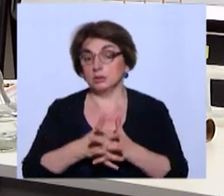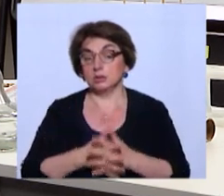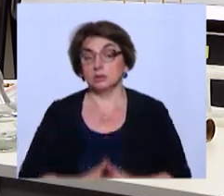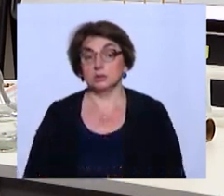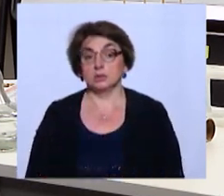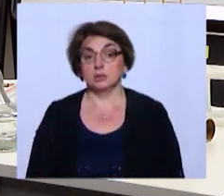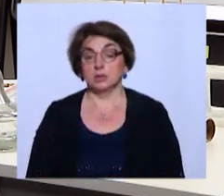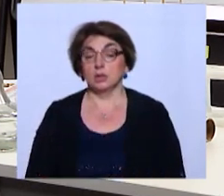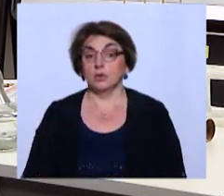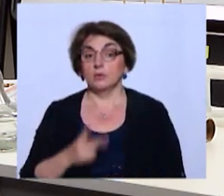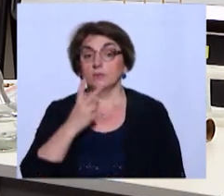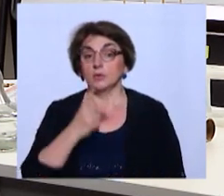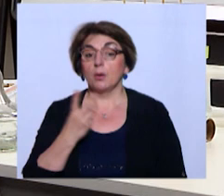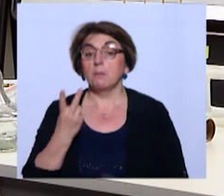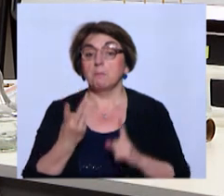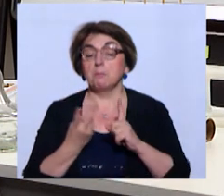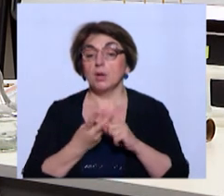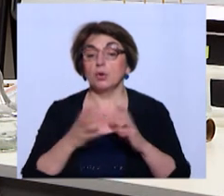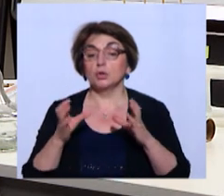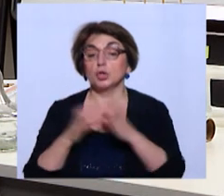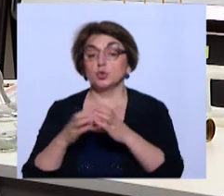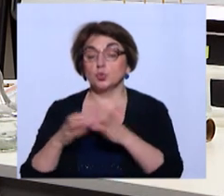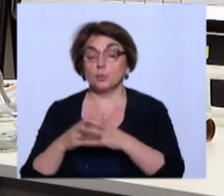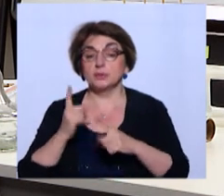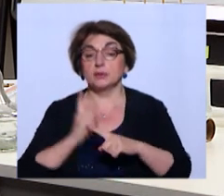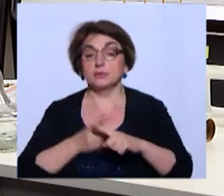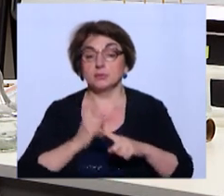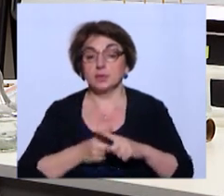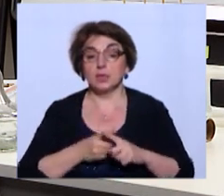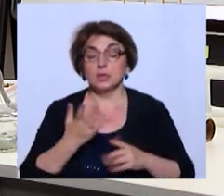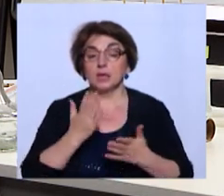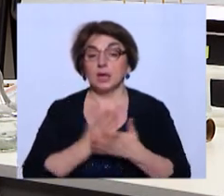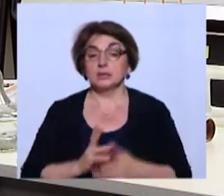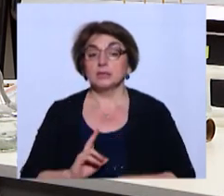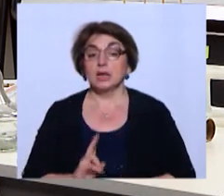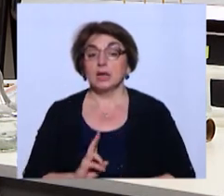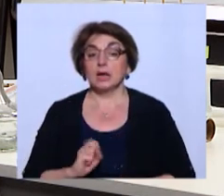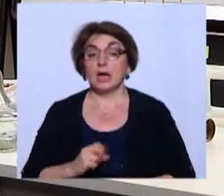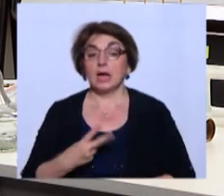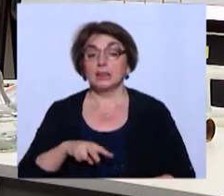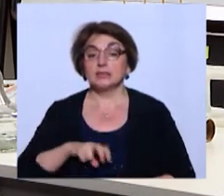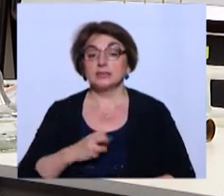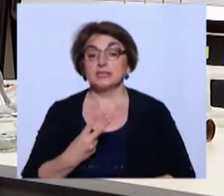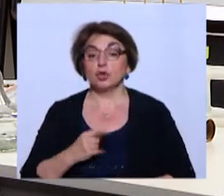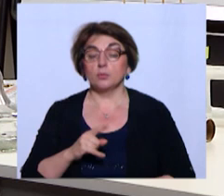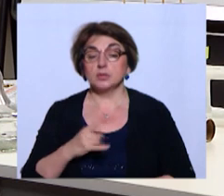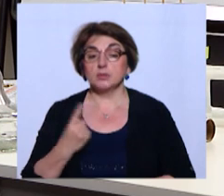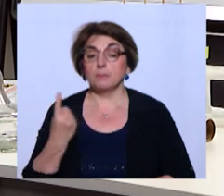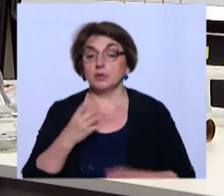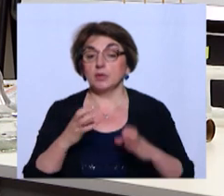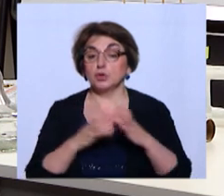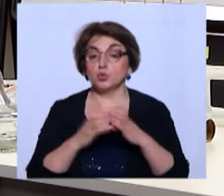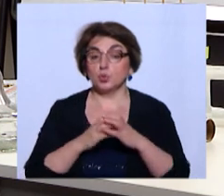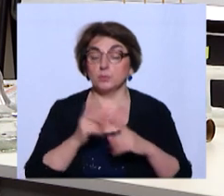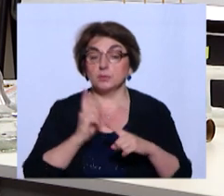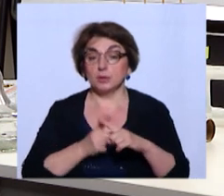მოდით ახლა ნახოთ მეორე ჯგუფის მეტალი, რომელიც არის კალციუმი. და თქვენ იცით, რომ პირველი ჯგუფის მეტალები